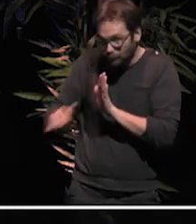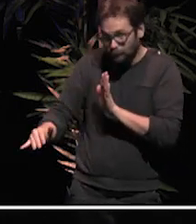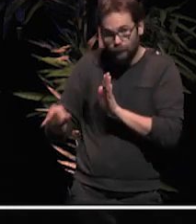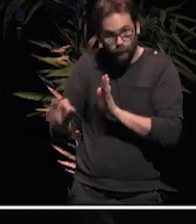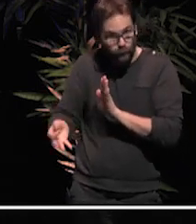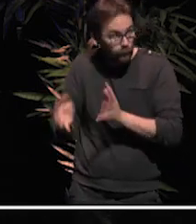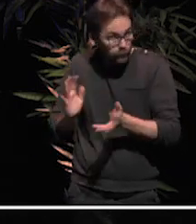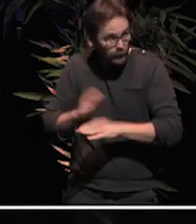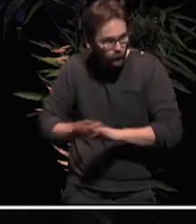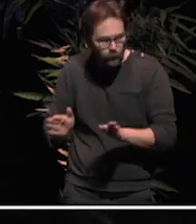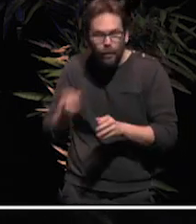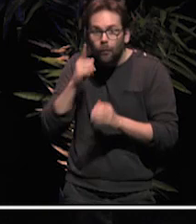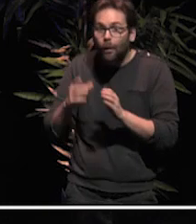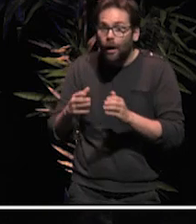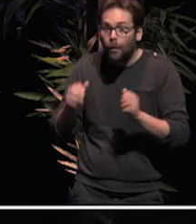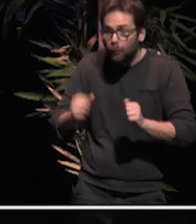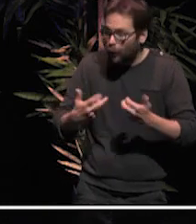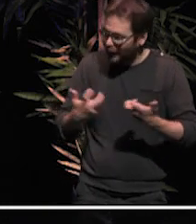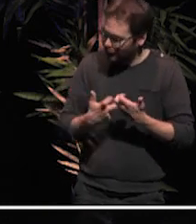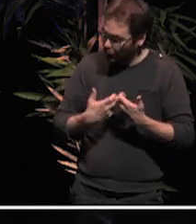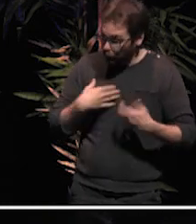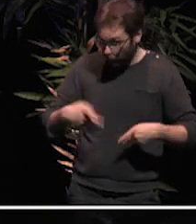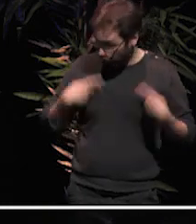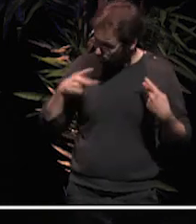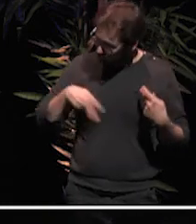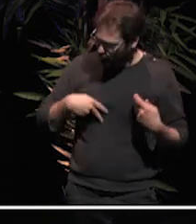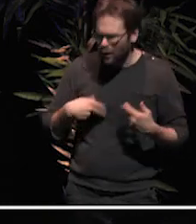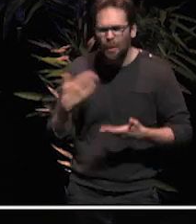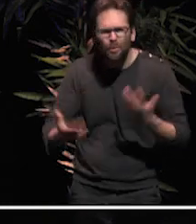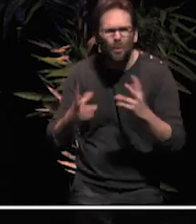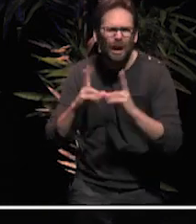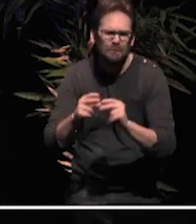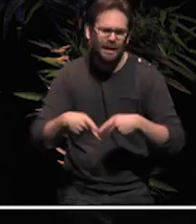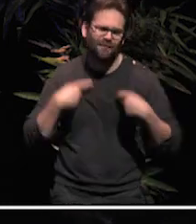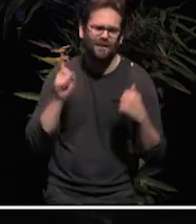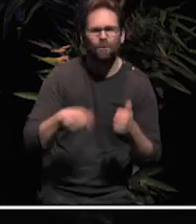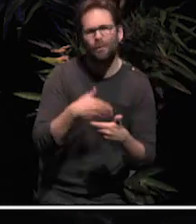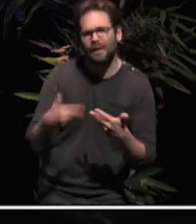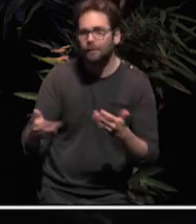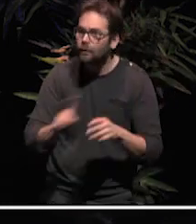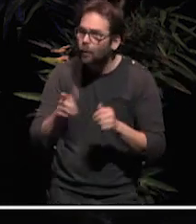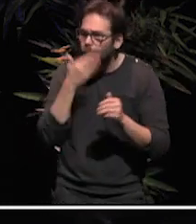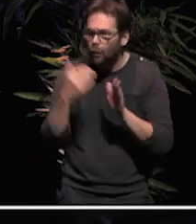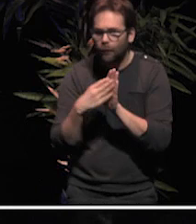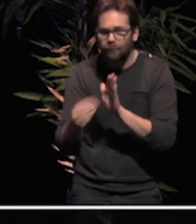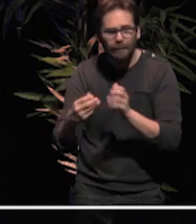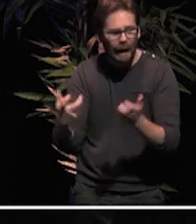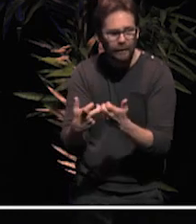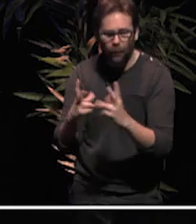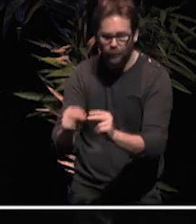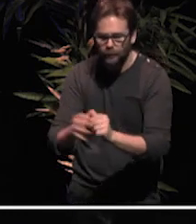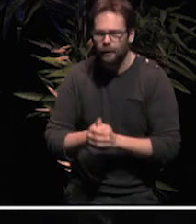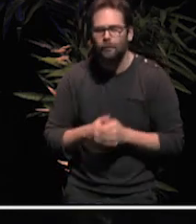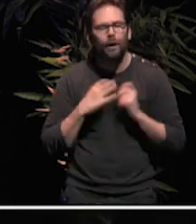plus important, c'est l'exemple qu'on peut donner de sa vie plutôt que d'expliquer aux gens la vie. Moi, j'ai une femme absolument extraordinaire. Je vais fêter cette